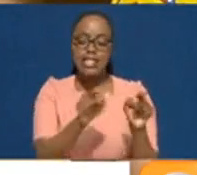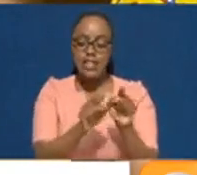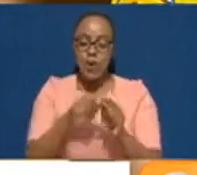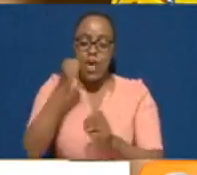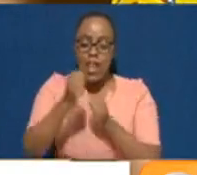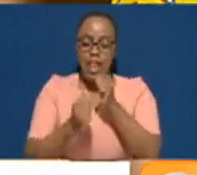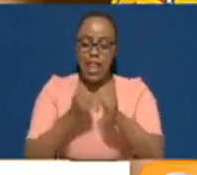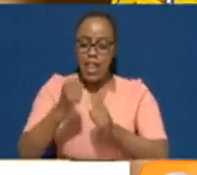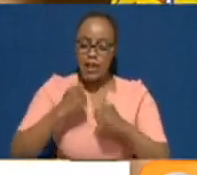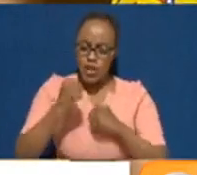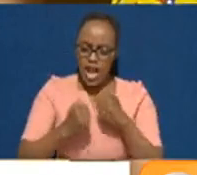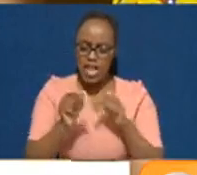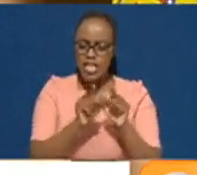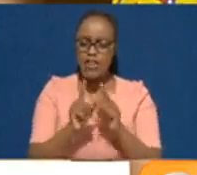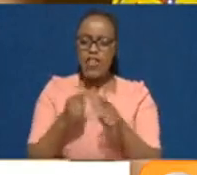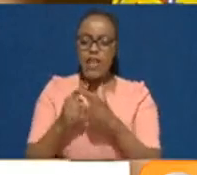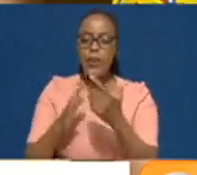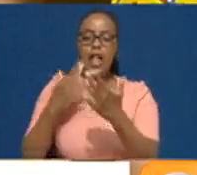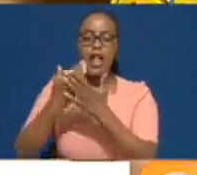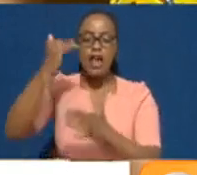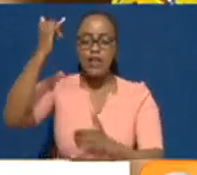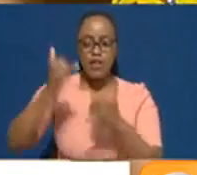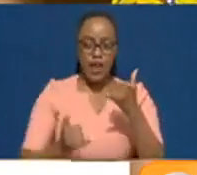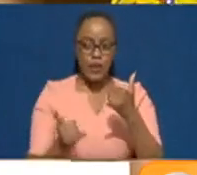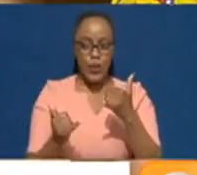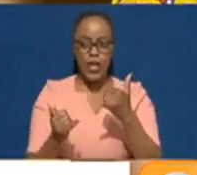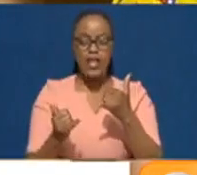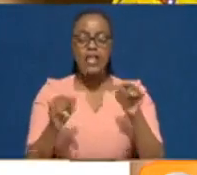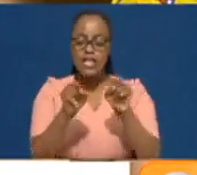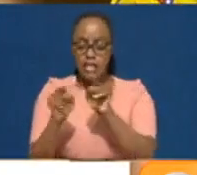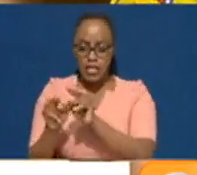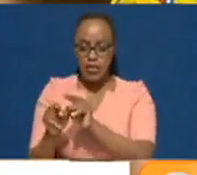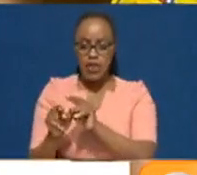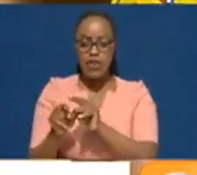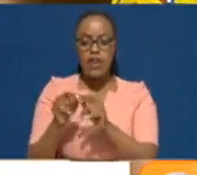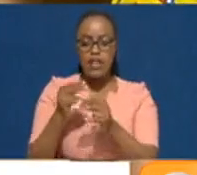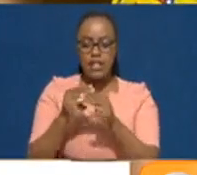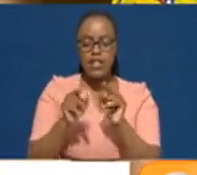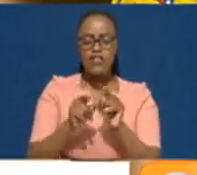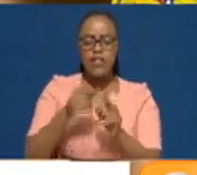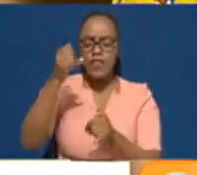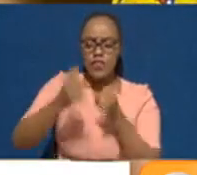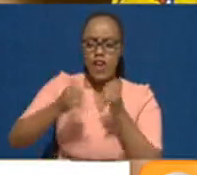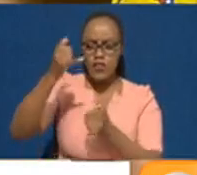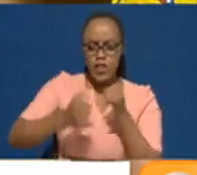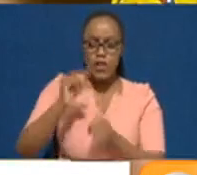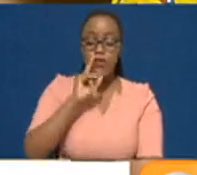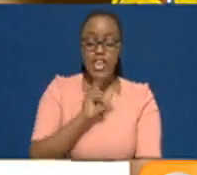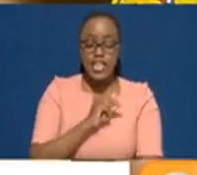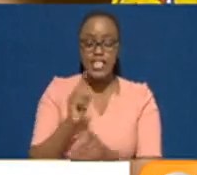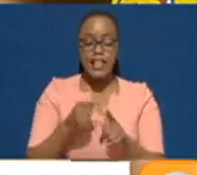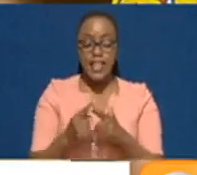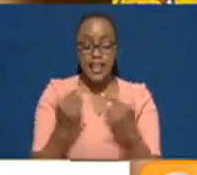tumekimbia na mpaka tukafika mwisho ambaye kwa kimombo inaitwa photo finish.